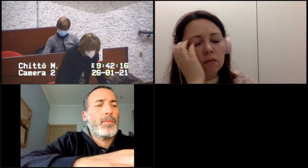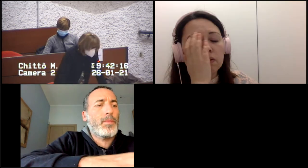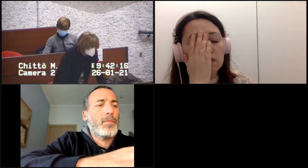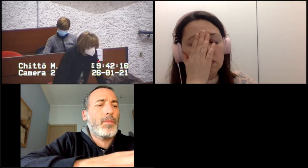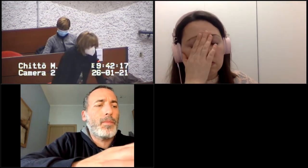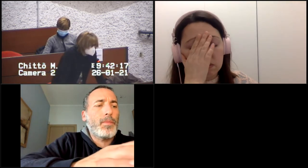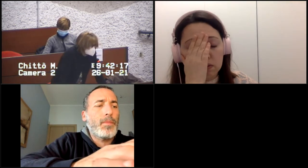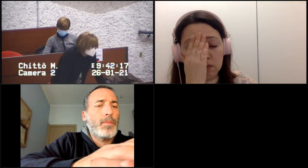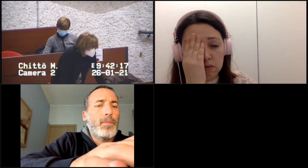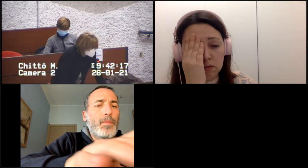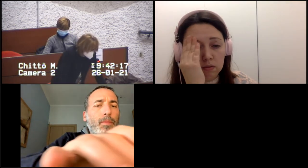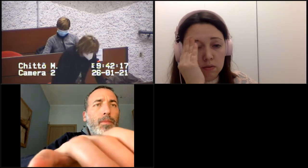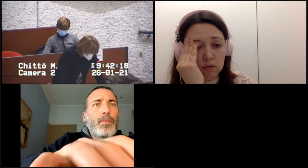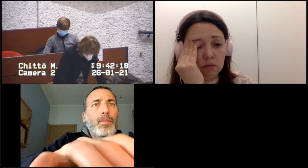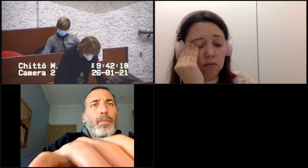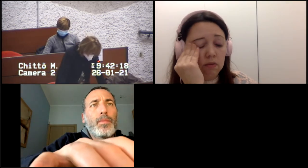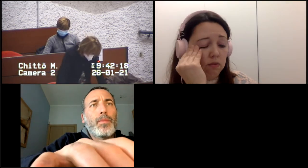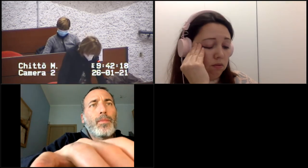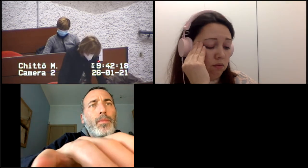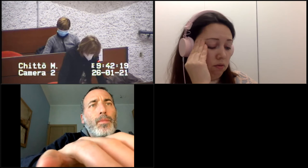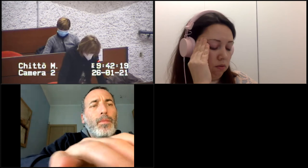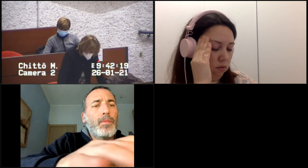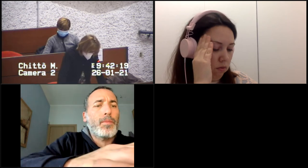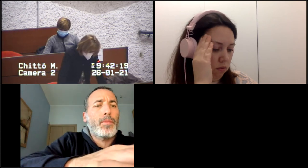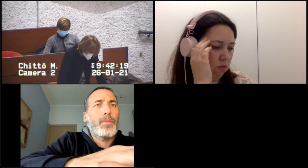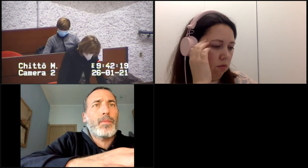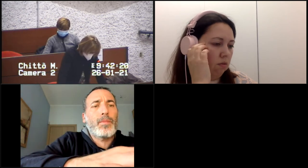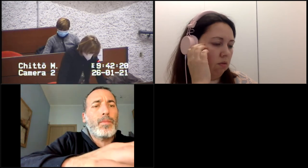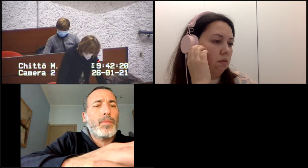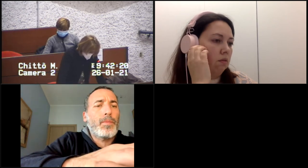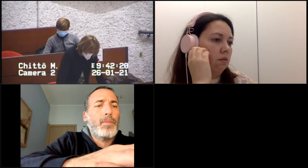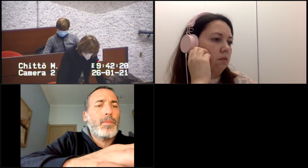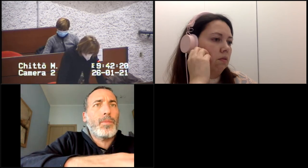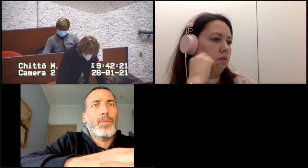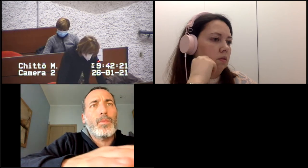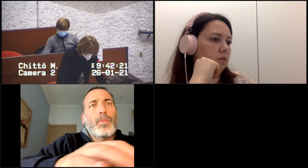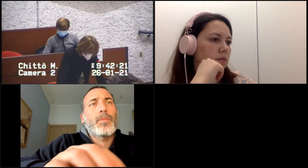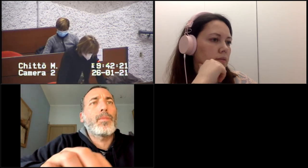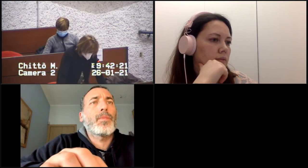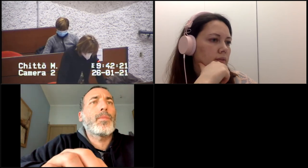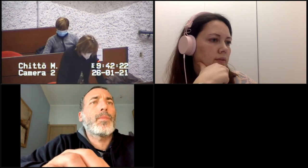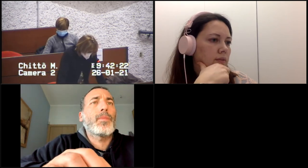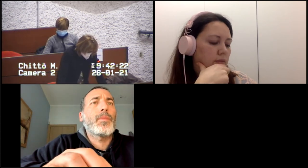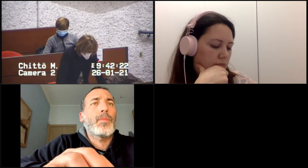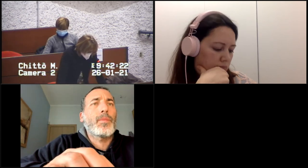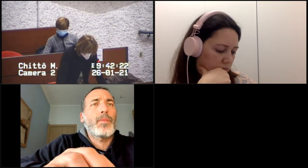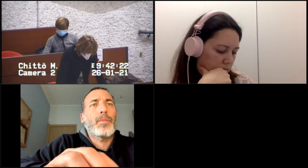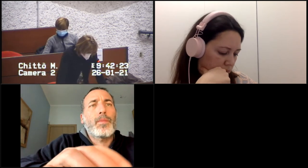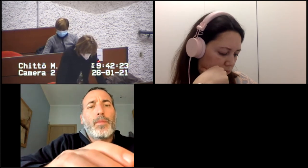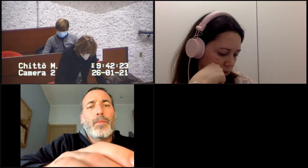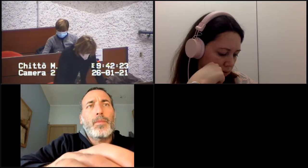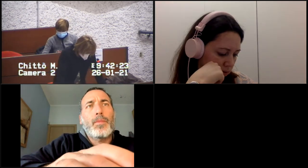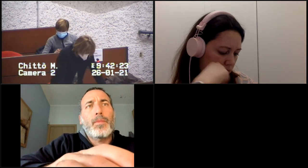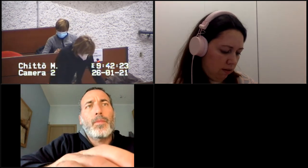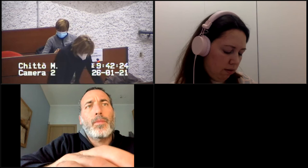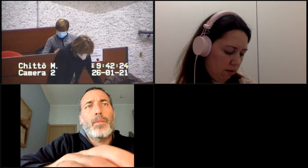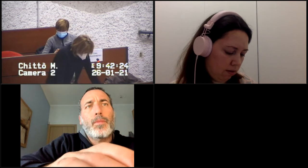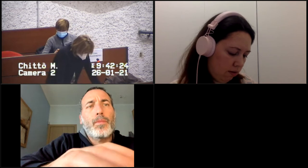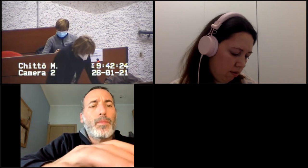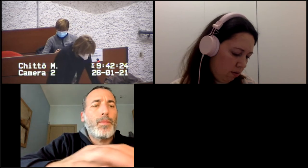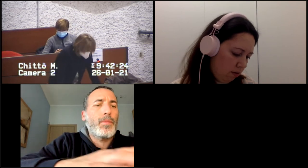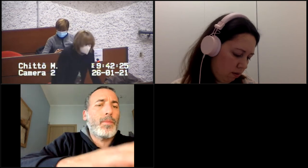Quindi sono norme da piano del governo del territorio che vengono calate dall'alto, come ben dice anche